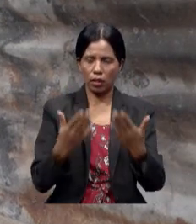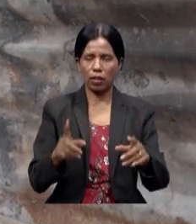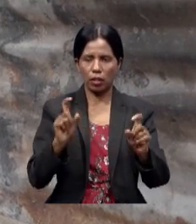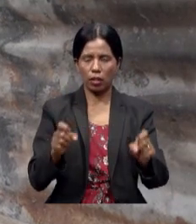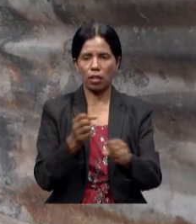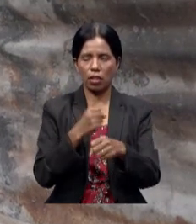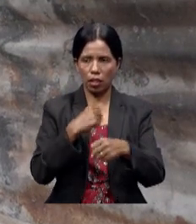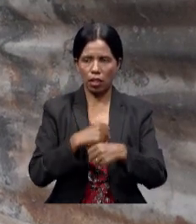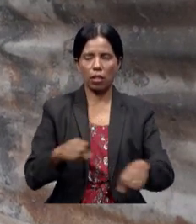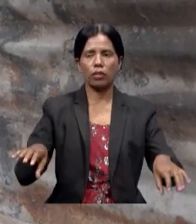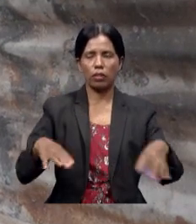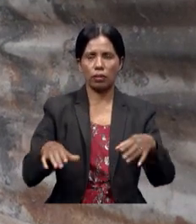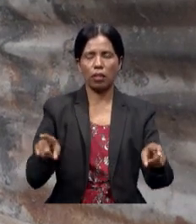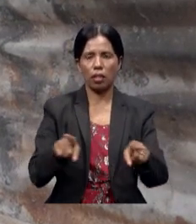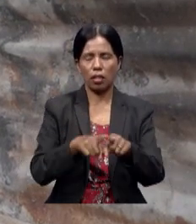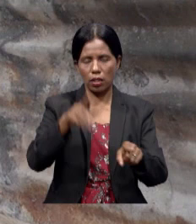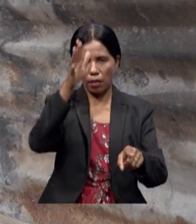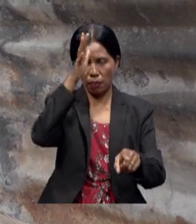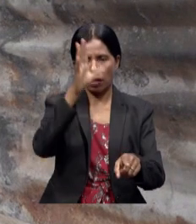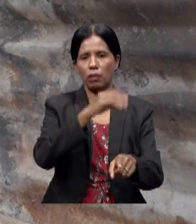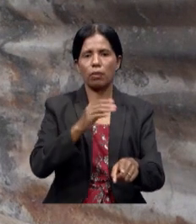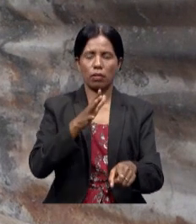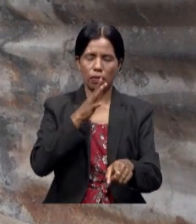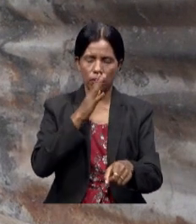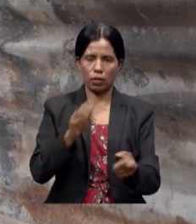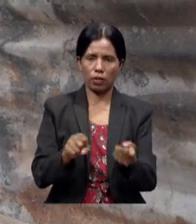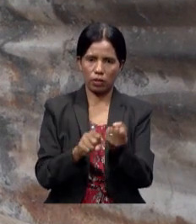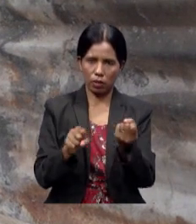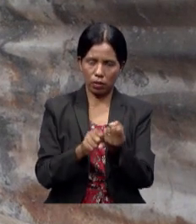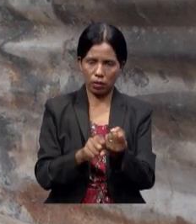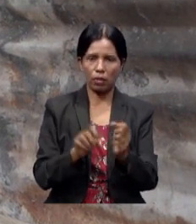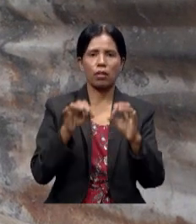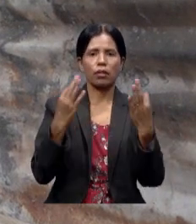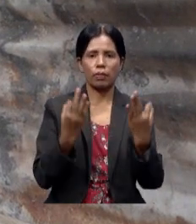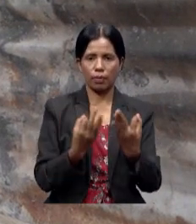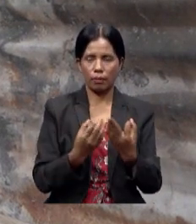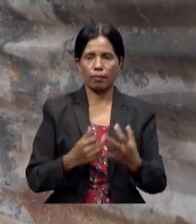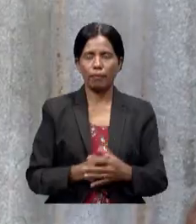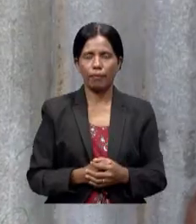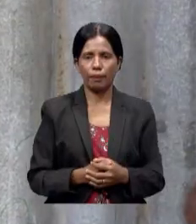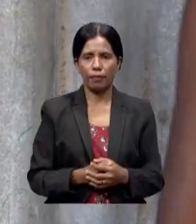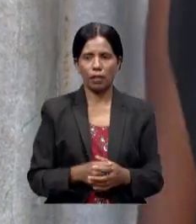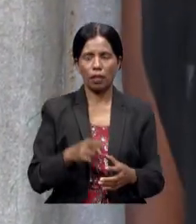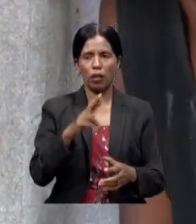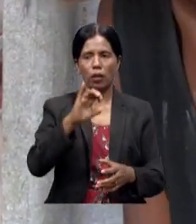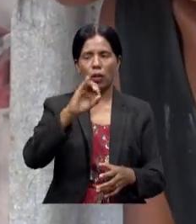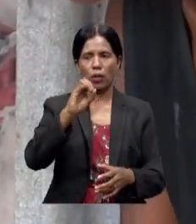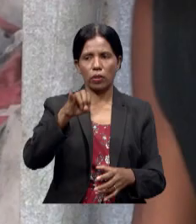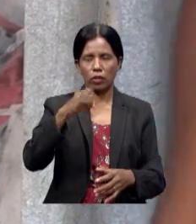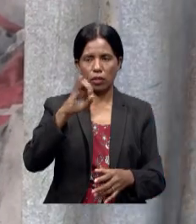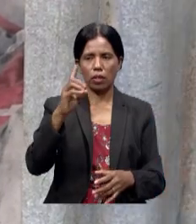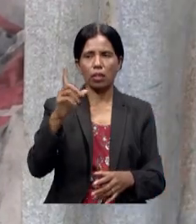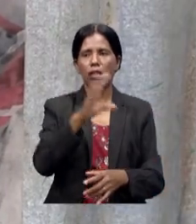knar, hanesan aman, no inan, ro de sustenta família. Rosita da Silva Hactuir,